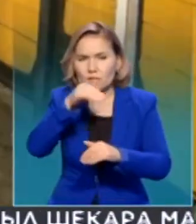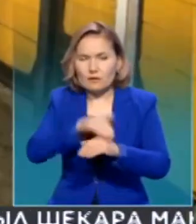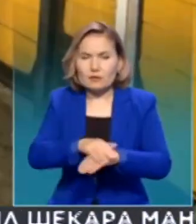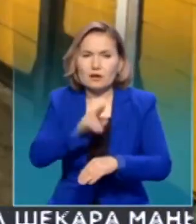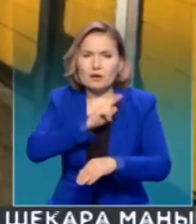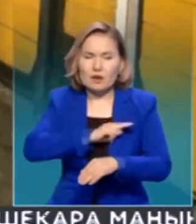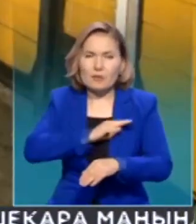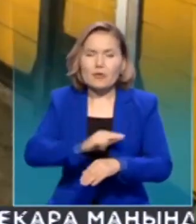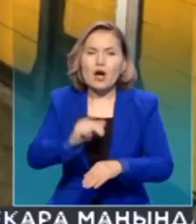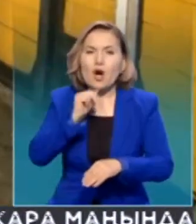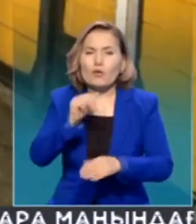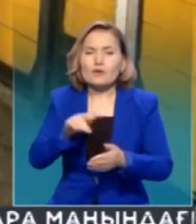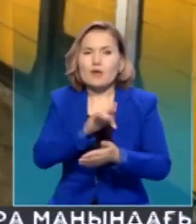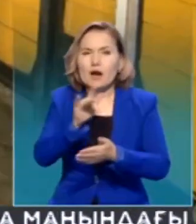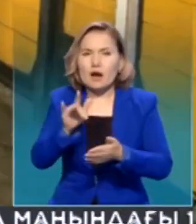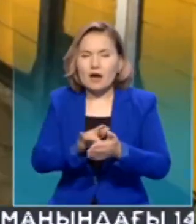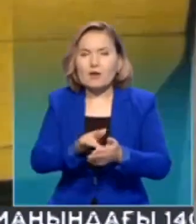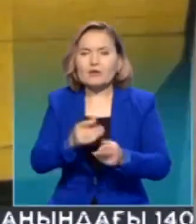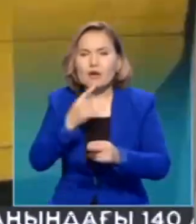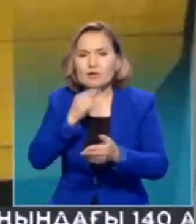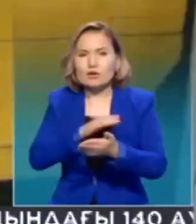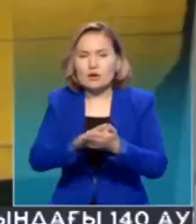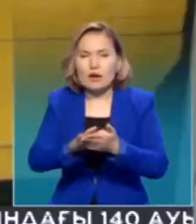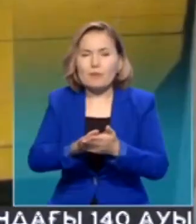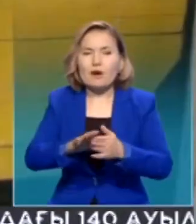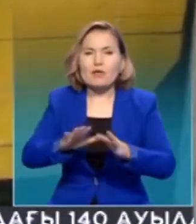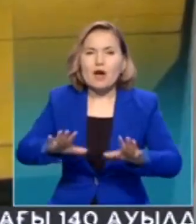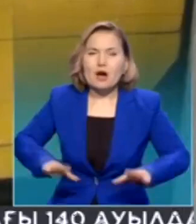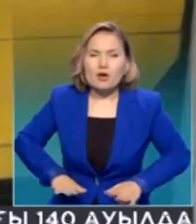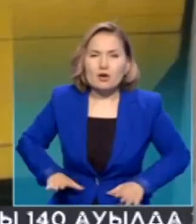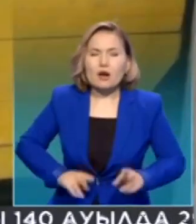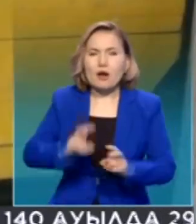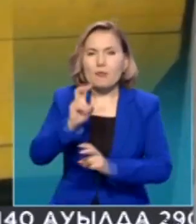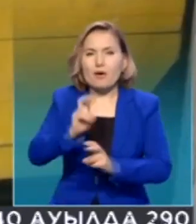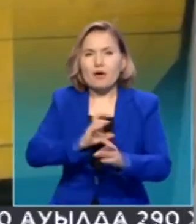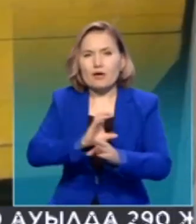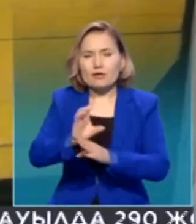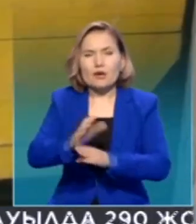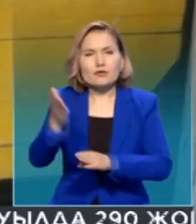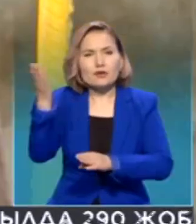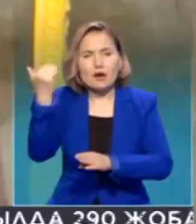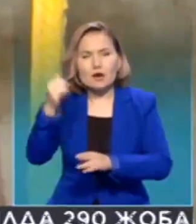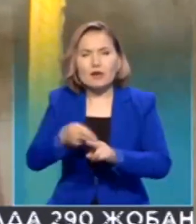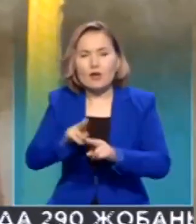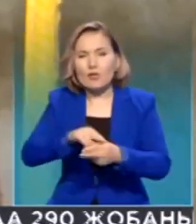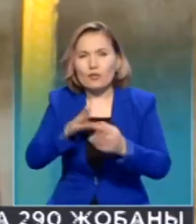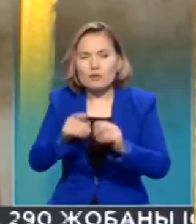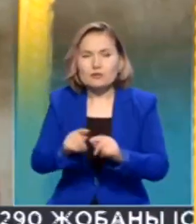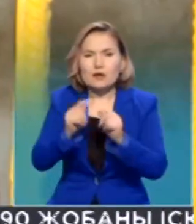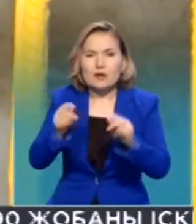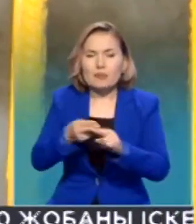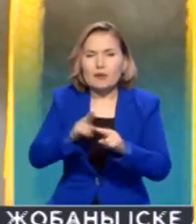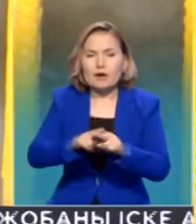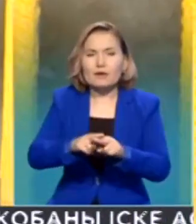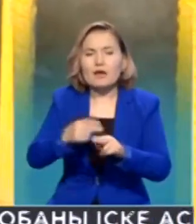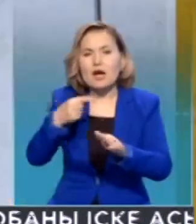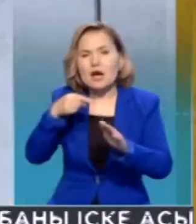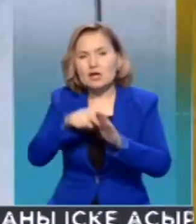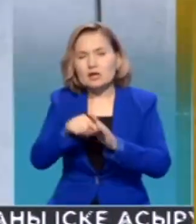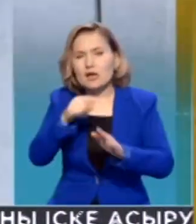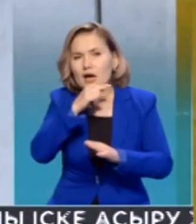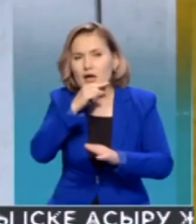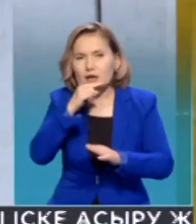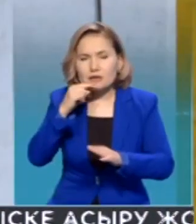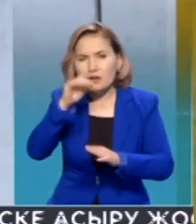Қостанай жылқысының тұқымын шығару жұмысы 1887 жылы басталып, 1951 жылы аяқталған. Ішкі Ресейдің жылқысы мен жергілікті